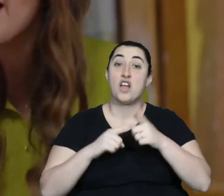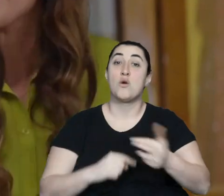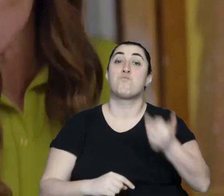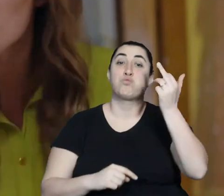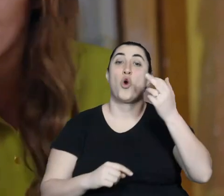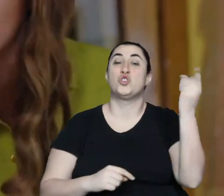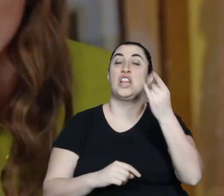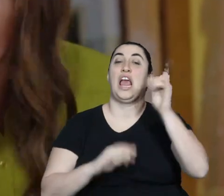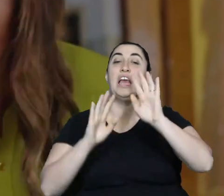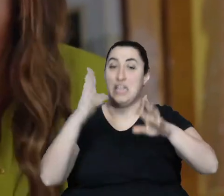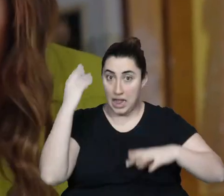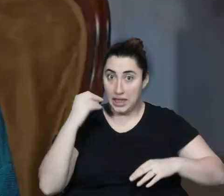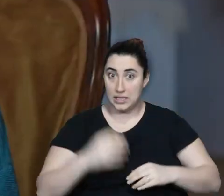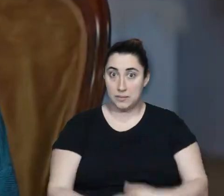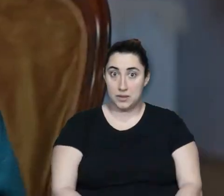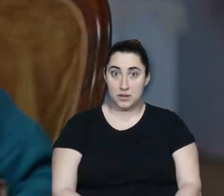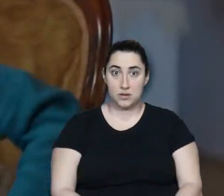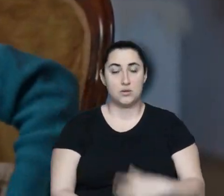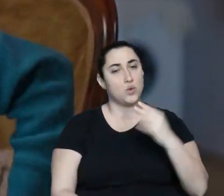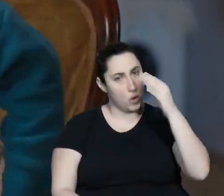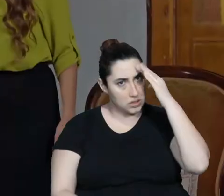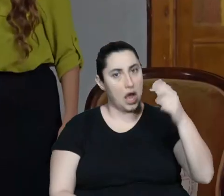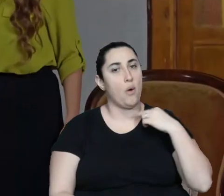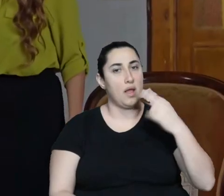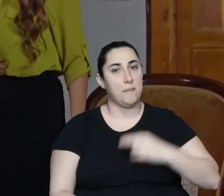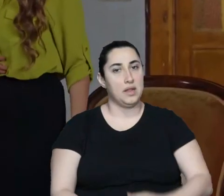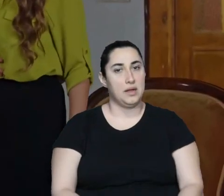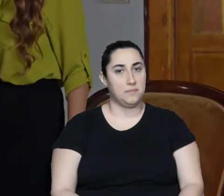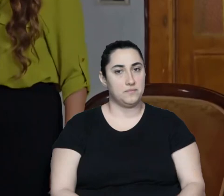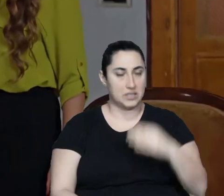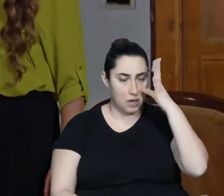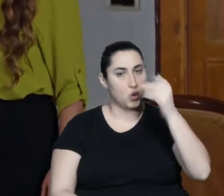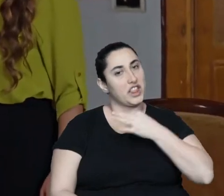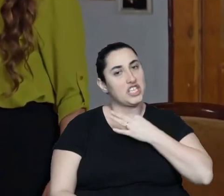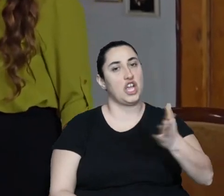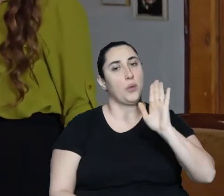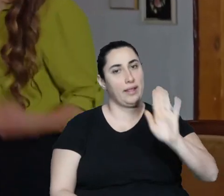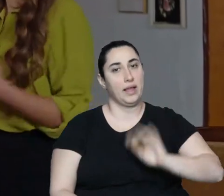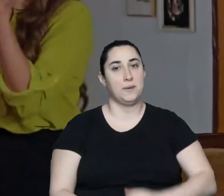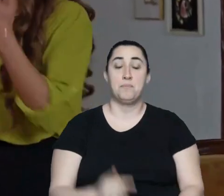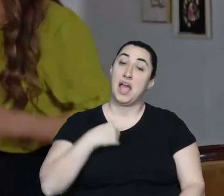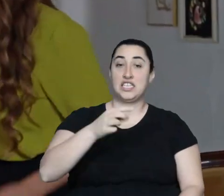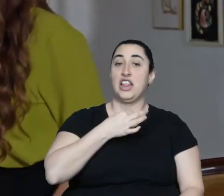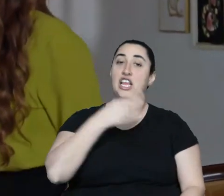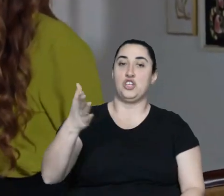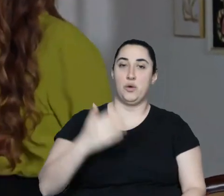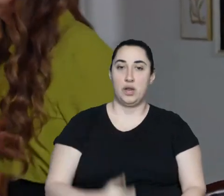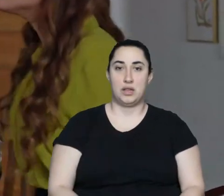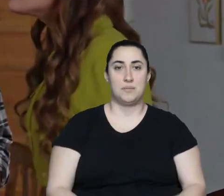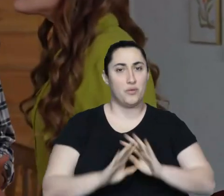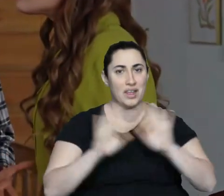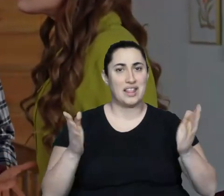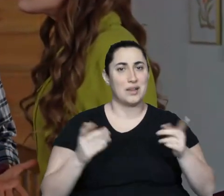boş tehlikenin önde gideni, anladın mı beni? Çok sağ ol abla ya. Sağ ol, çok teşekkür ederim gerçekten. Asıl ben sana teşekkür ederim.